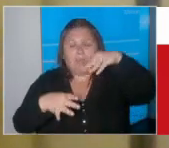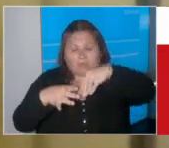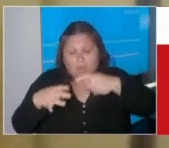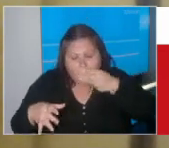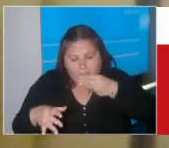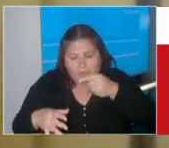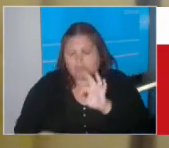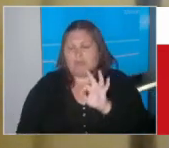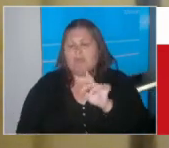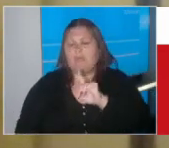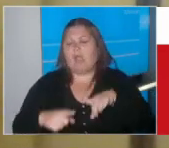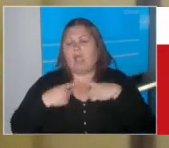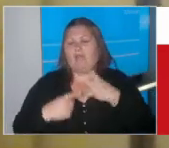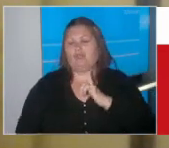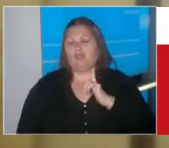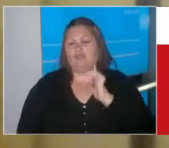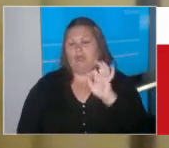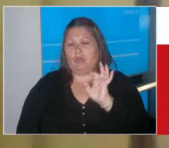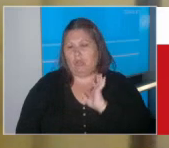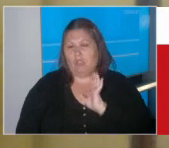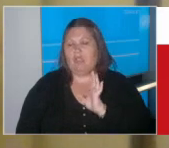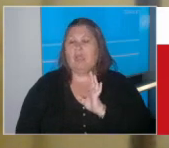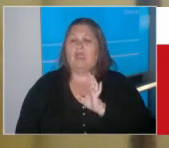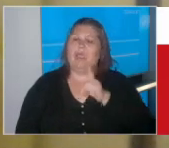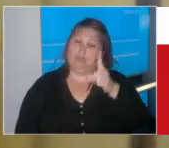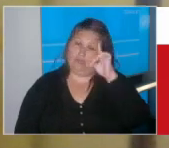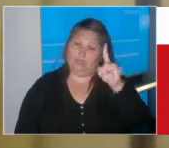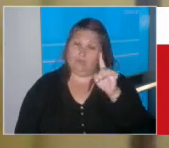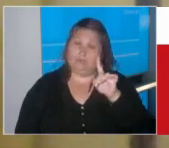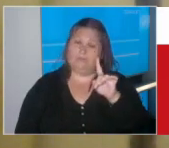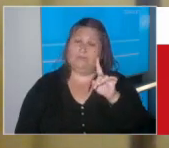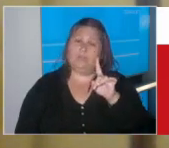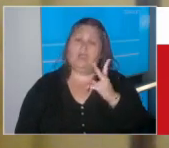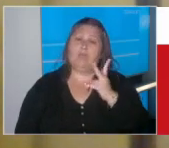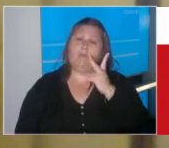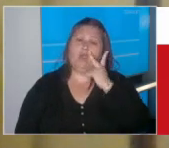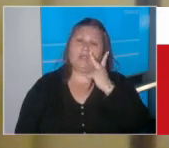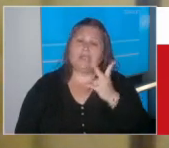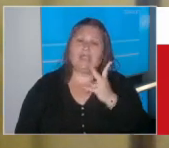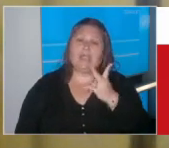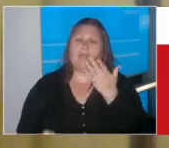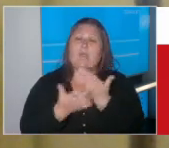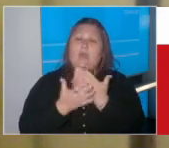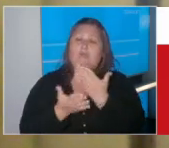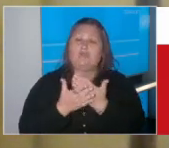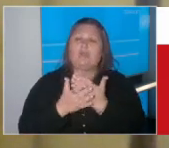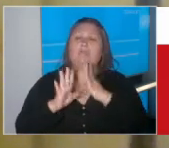ומה שקורה בחייו האישיים. עכשיו, את יודעת, בואי נסתכל שנייה לעובדות, מה באמת הם עשו